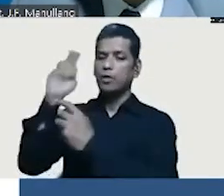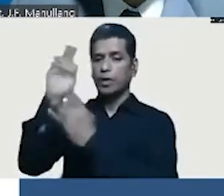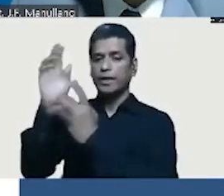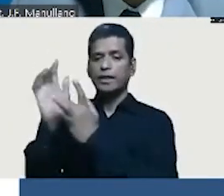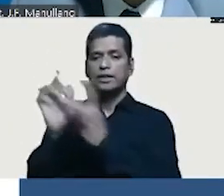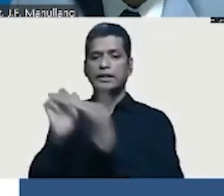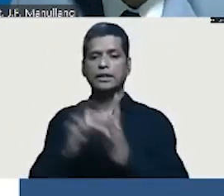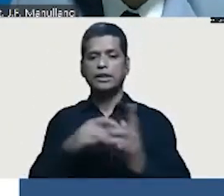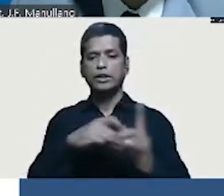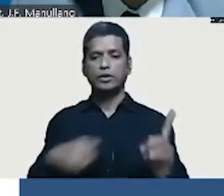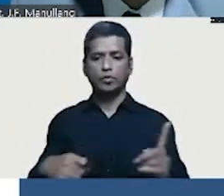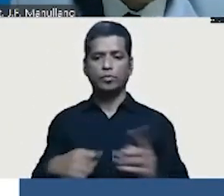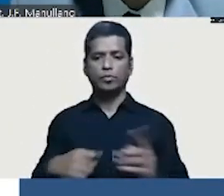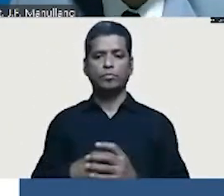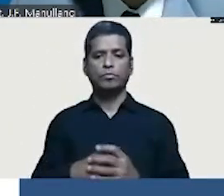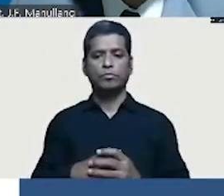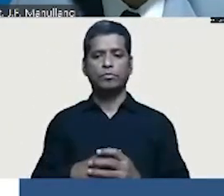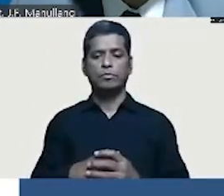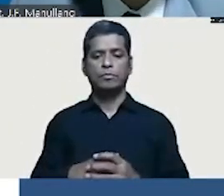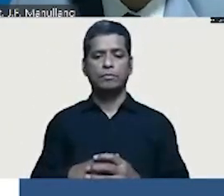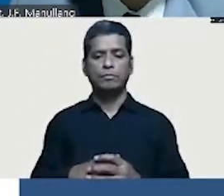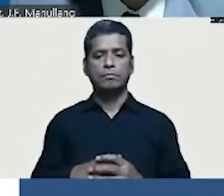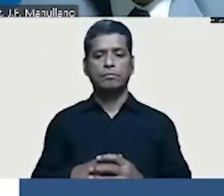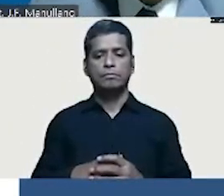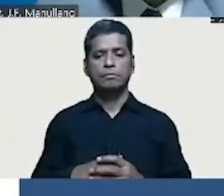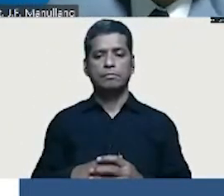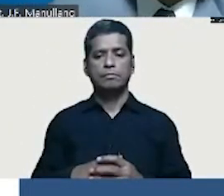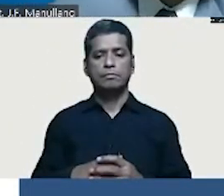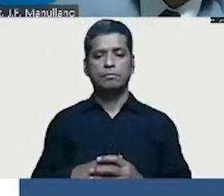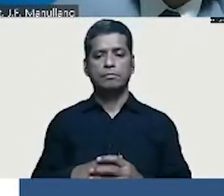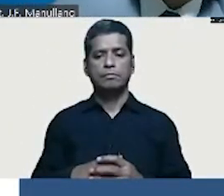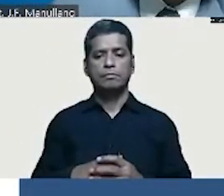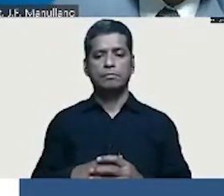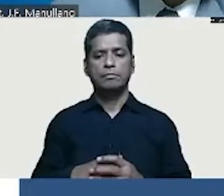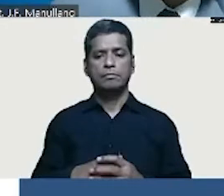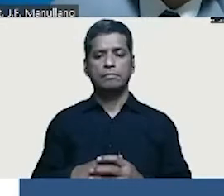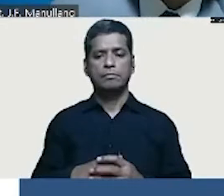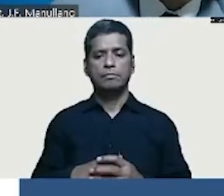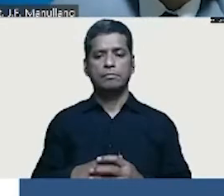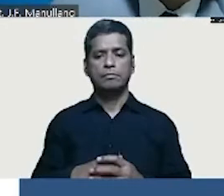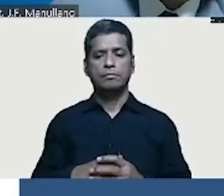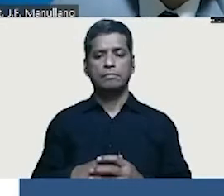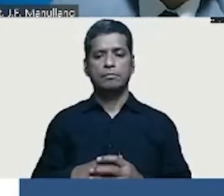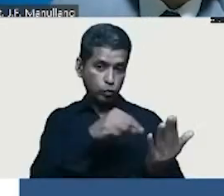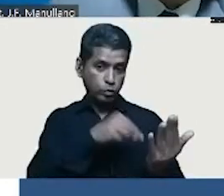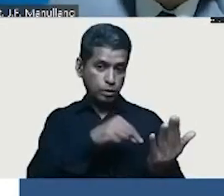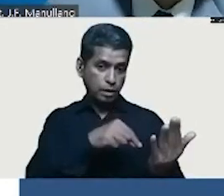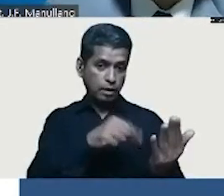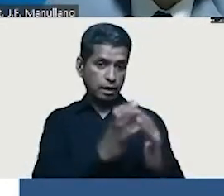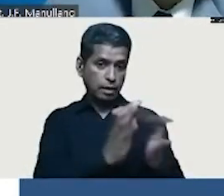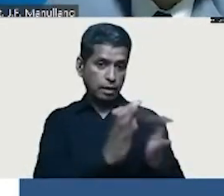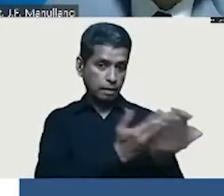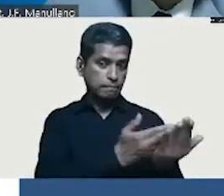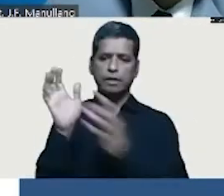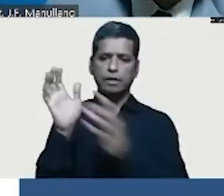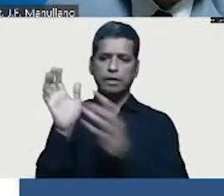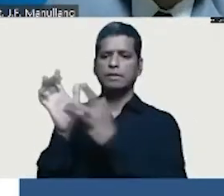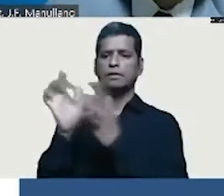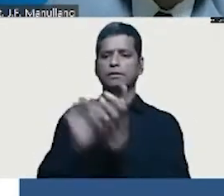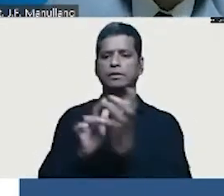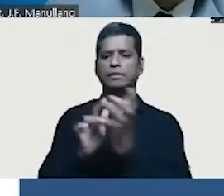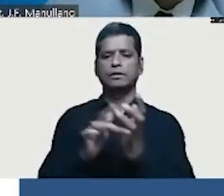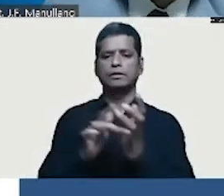percaya kepada kepada Kristus maka yang membaca tulisannya juga harus percaya kepada Kristus percaya maka itu bukanlah